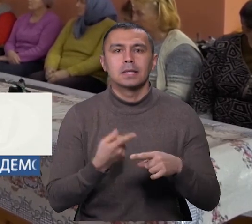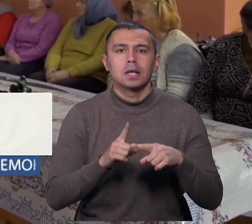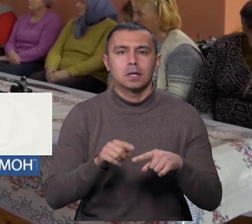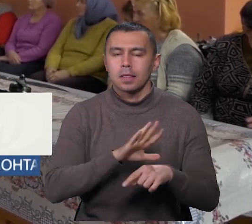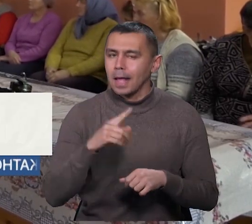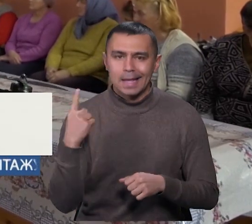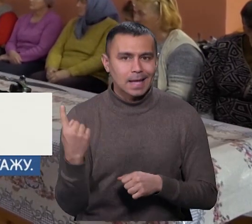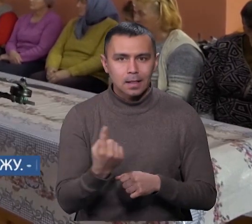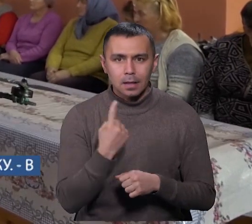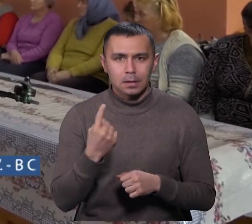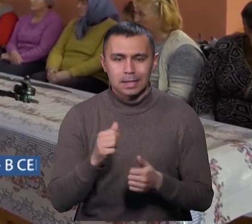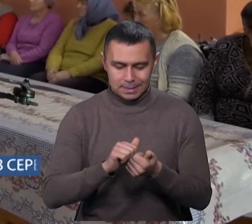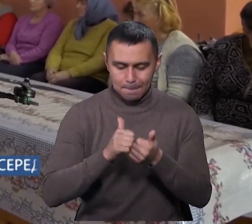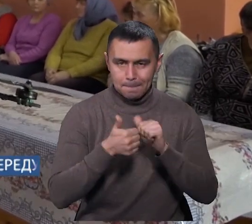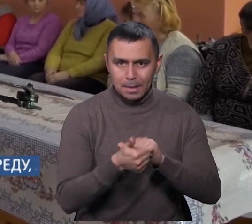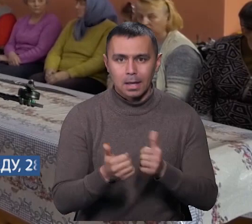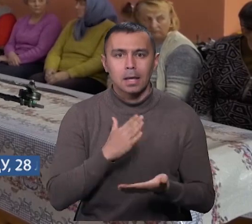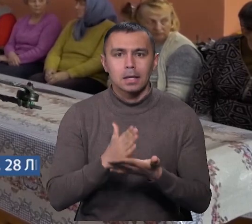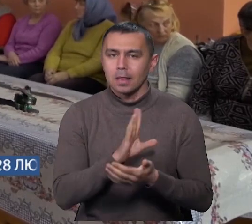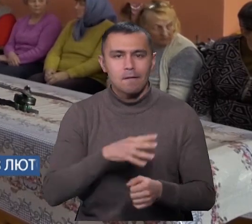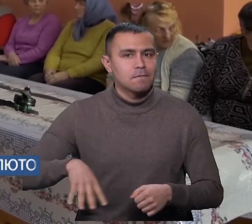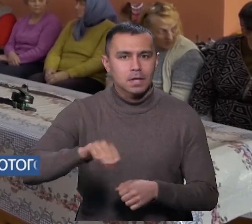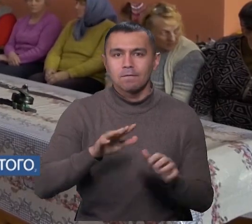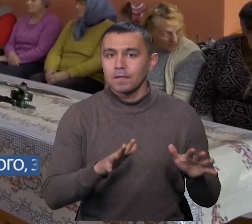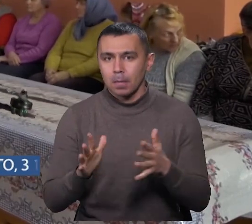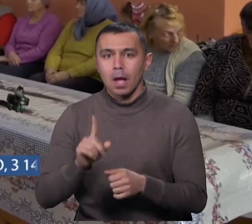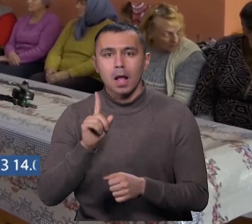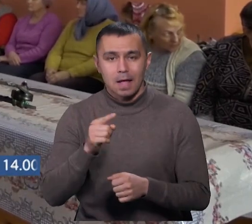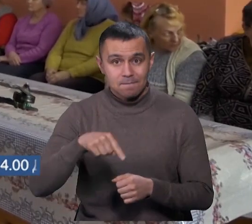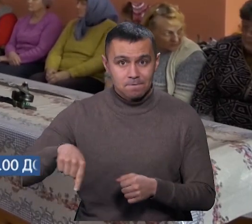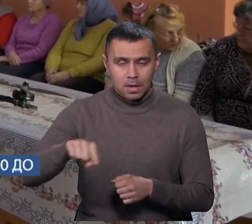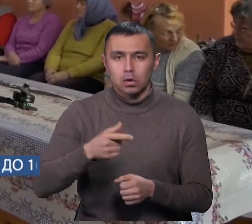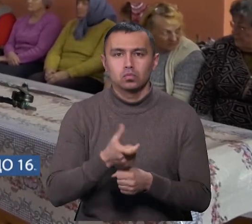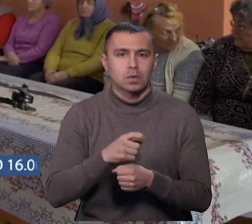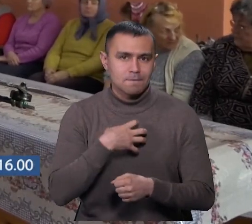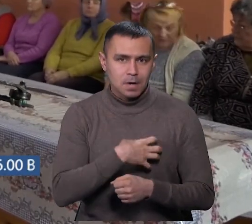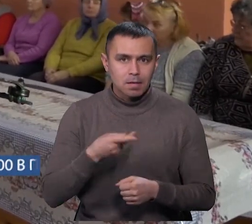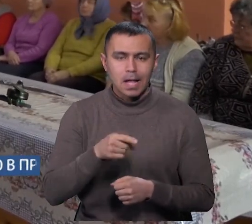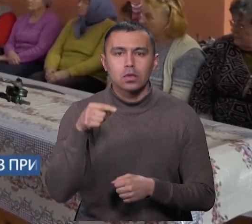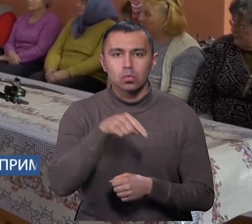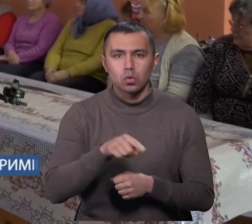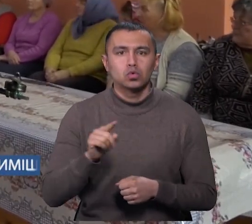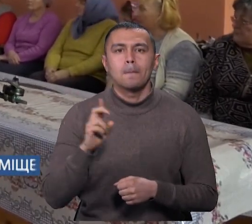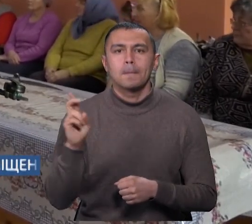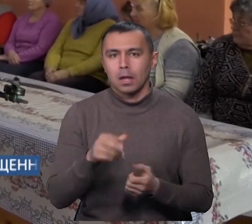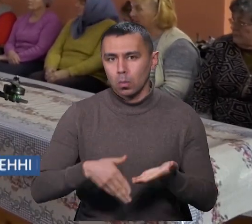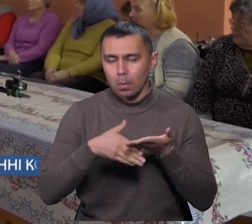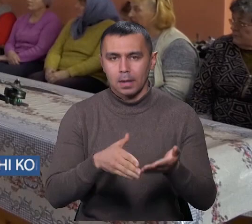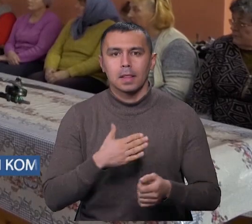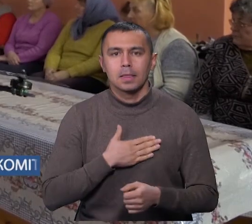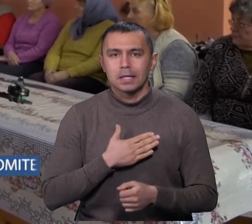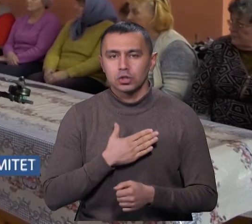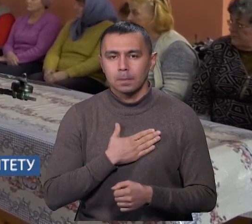не єдиний замінник є, хоча не в усіх випадках, але він дуже важливий для того, щоб допомагати